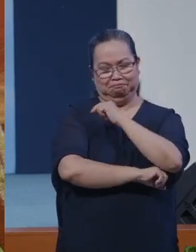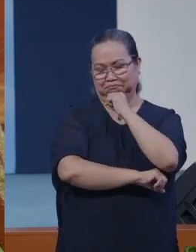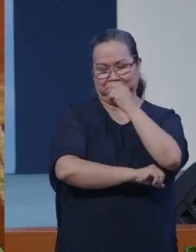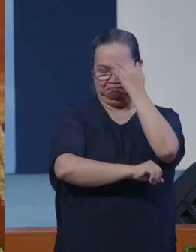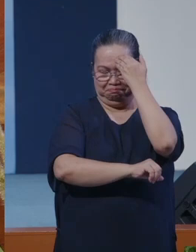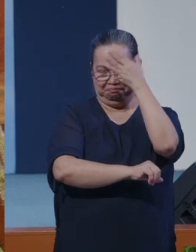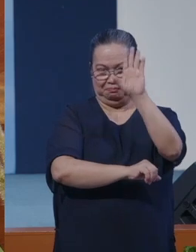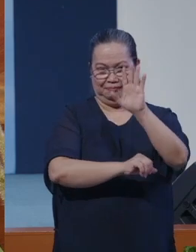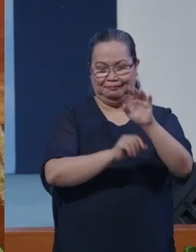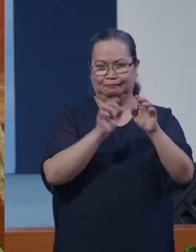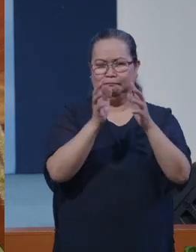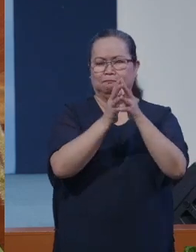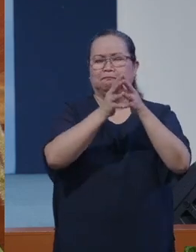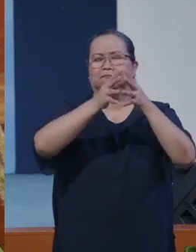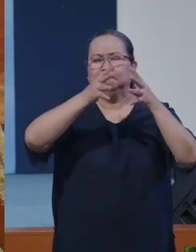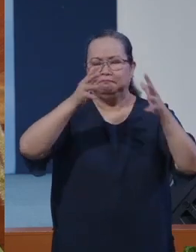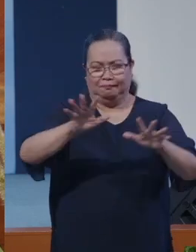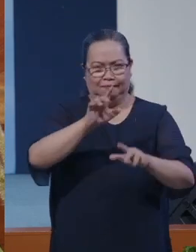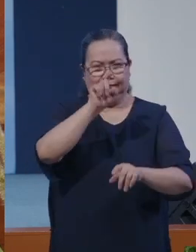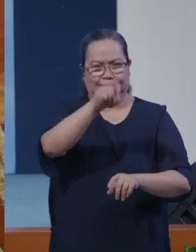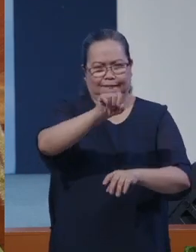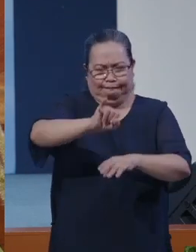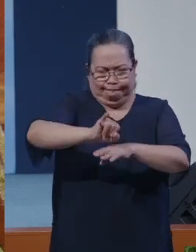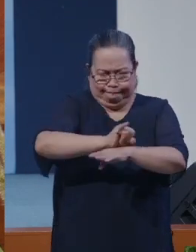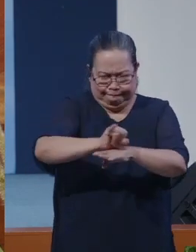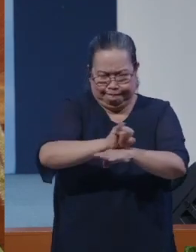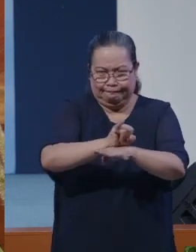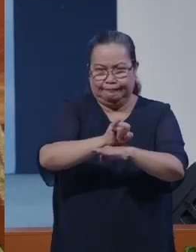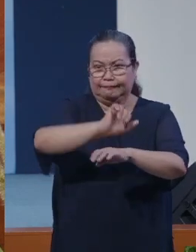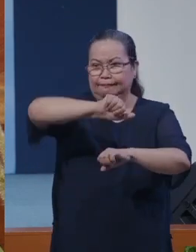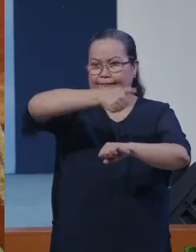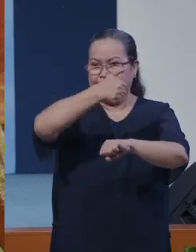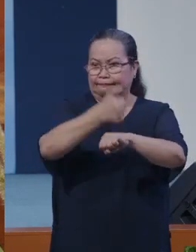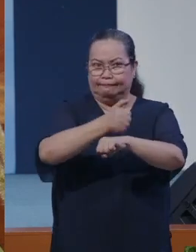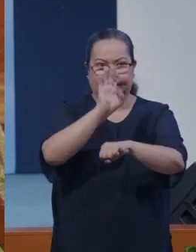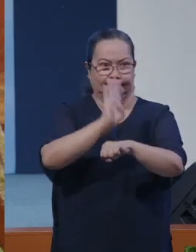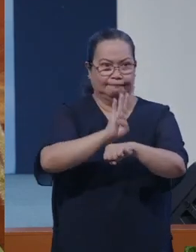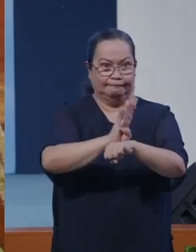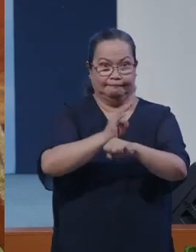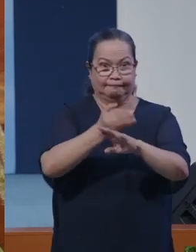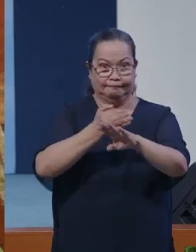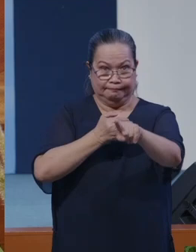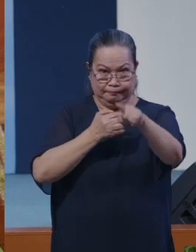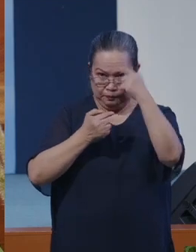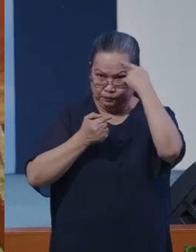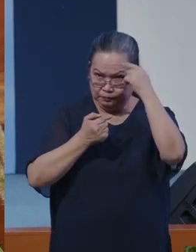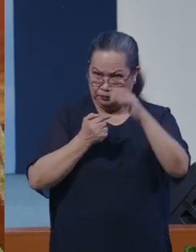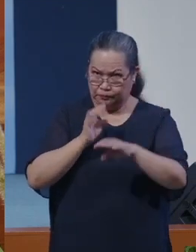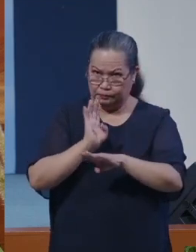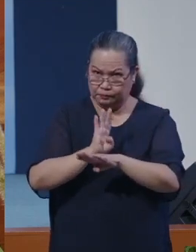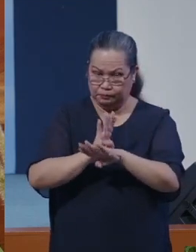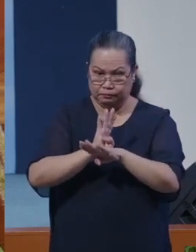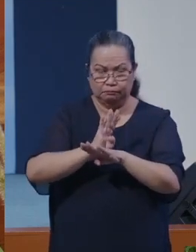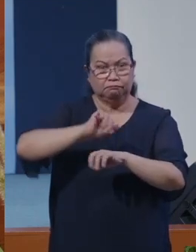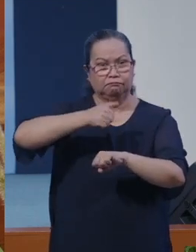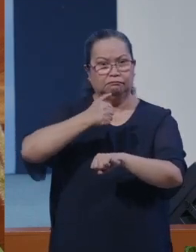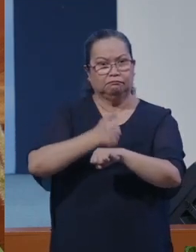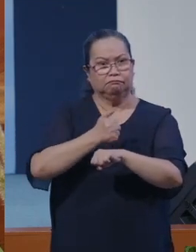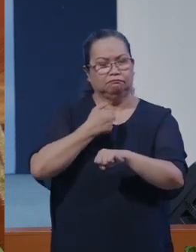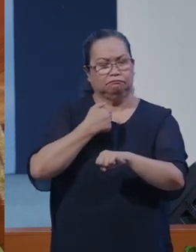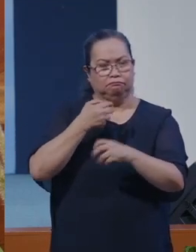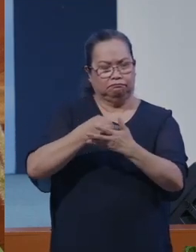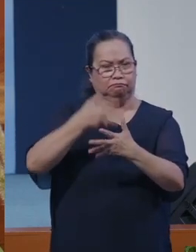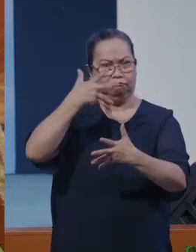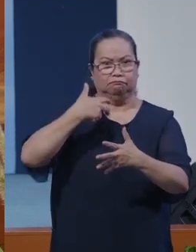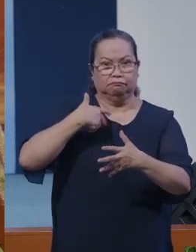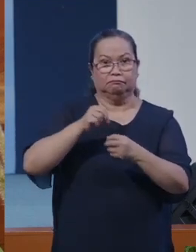Ibang sipag po ang kailangan ng entrepreneur. So bago kayo mag-entrepreneur, iniisip ng iba, magbi-business pa naman ako para